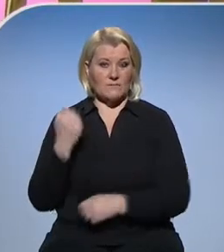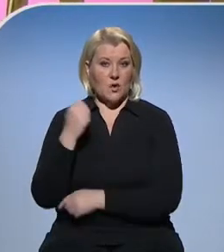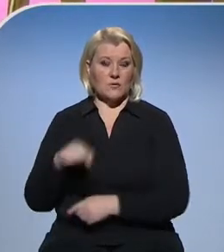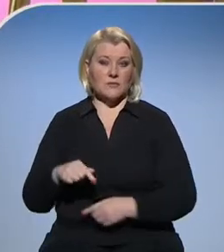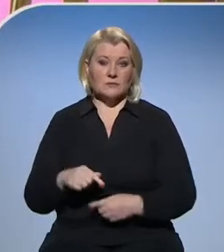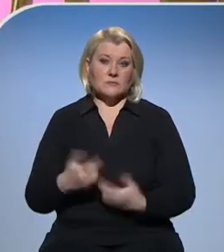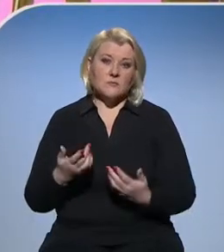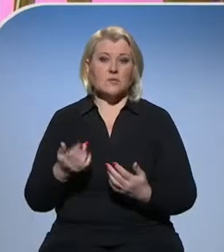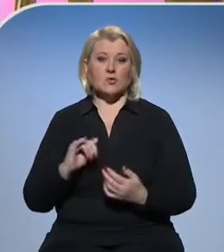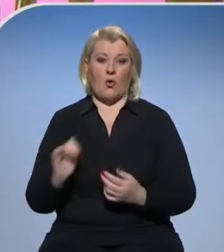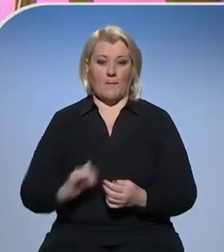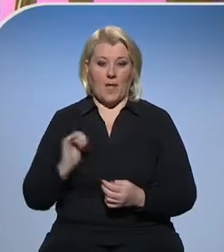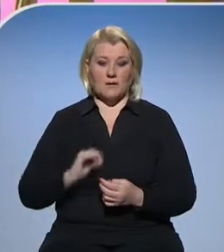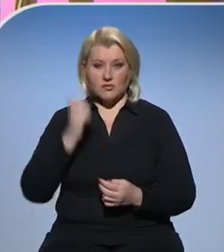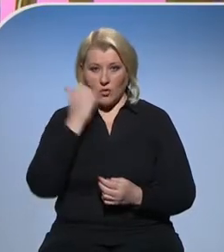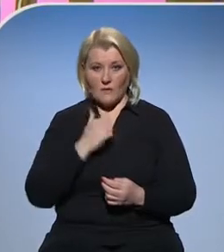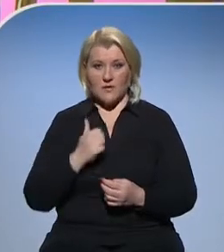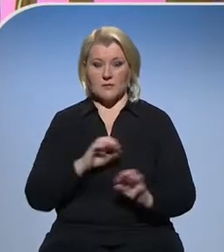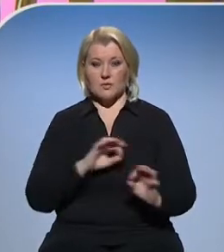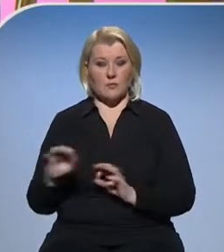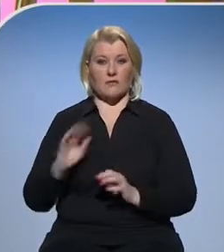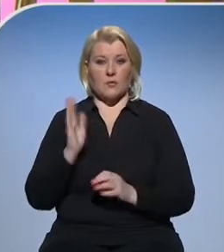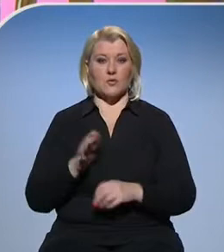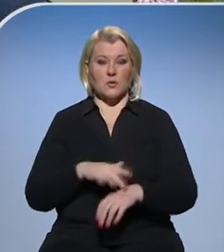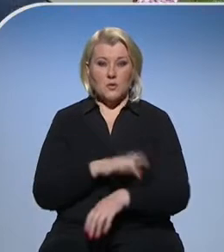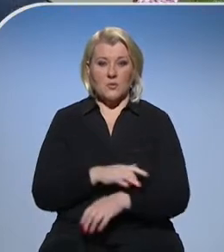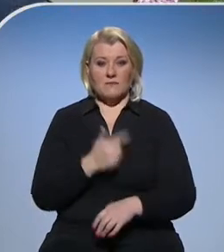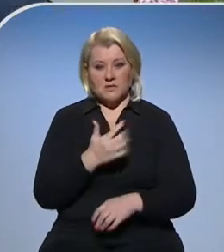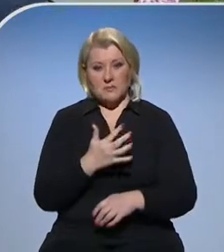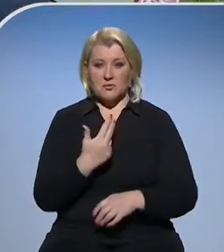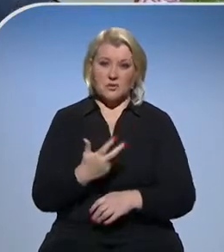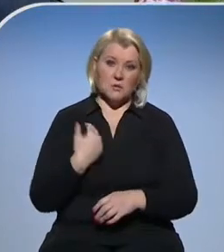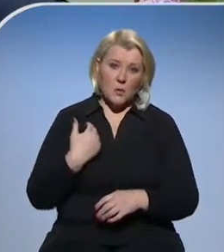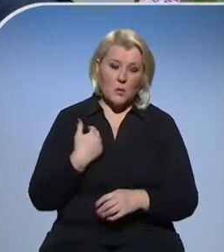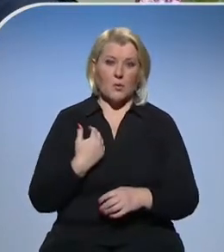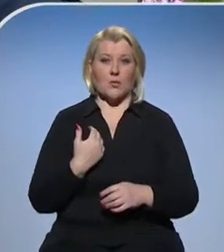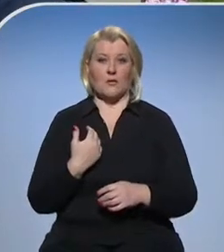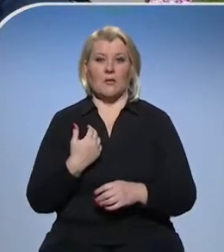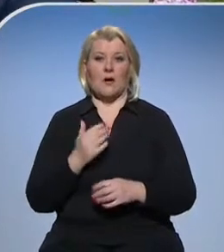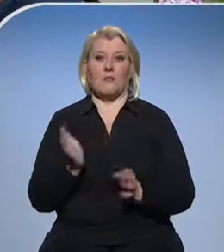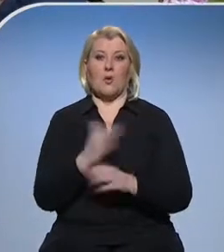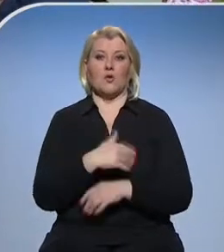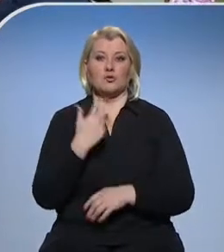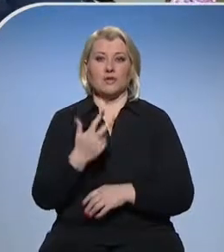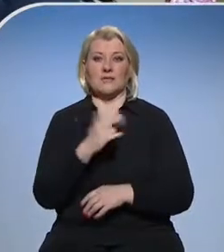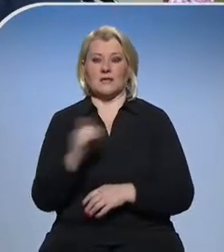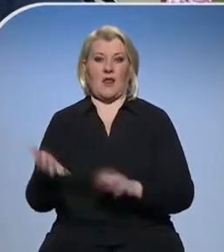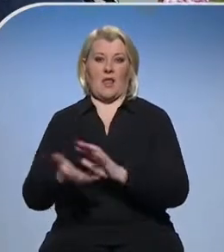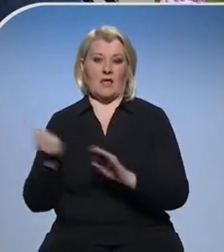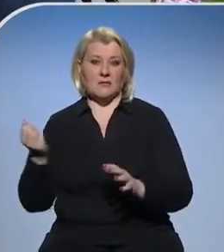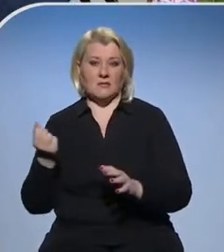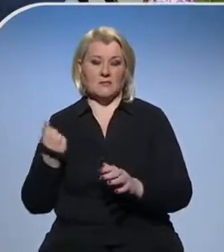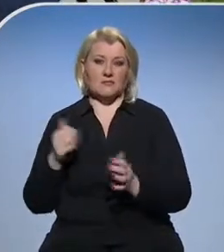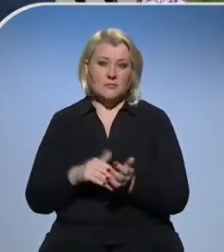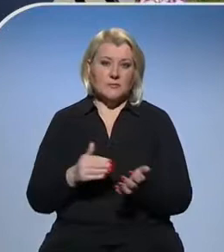když se někdo začíná spořit na penzi v 20, 25, 30 letech a ví, že ty peníze budou vybírat za 30 let a to ještě ne třeba